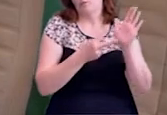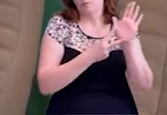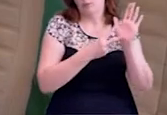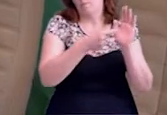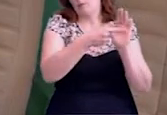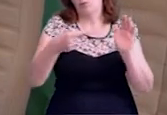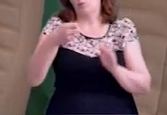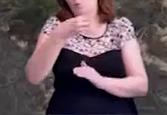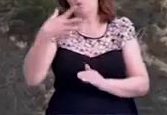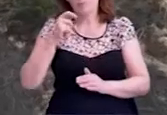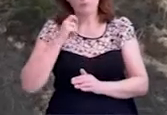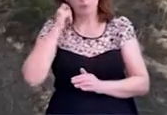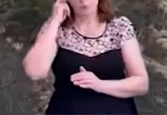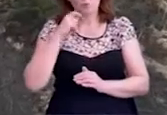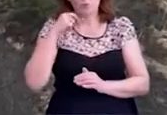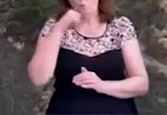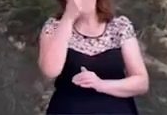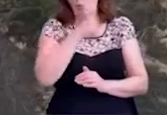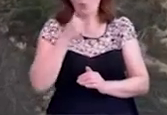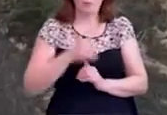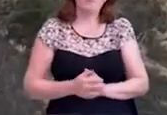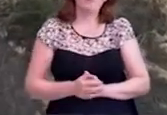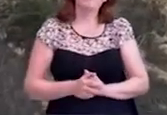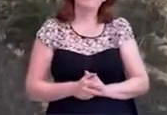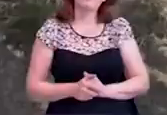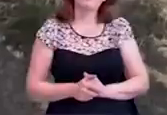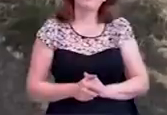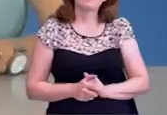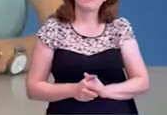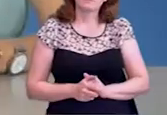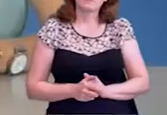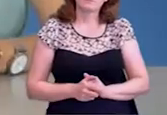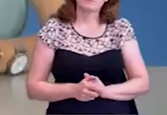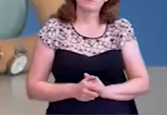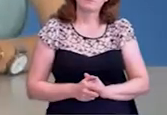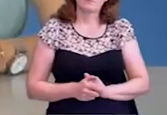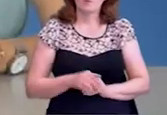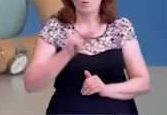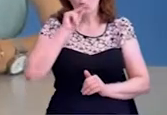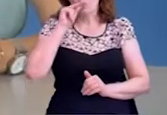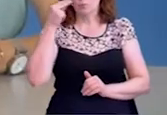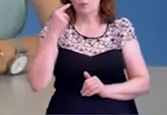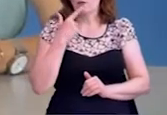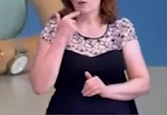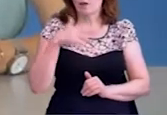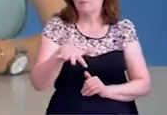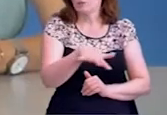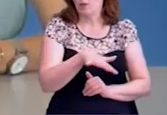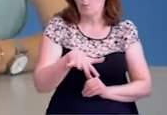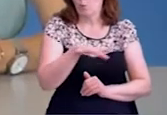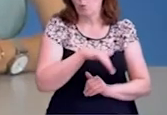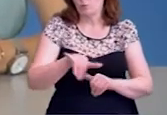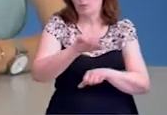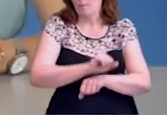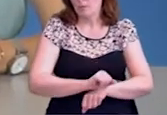до 15 років. Тетяна Лось, Віталій Коровко. Новини на Суспільному. У Чернігові на Красній площі